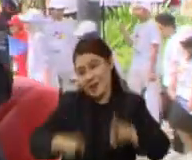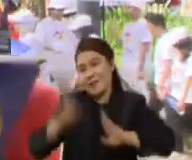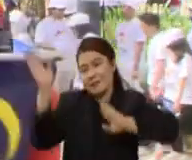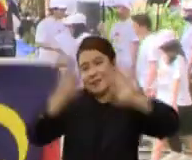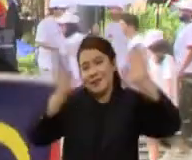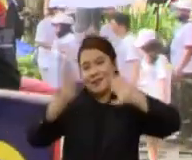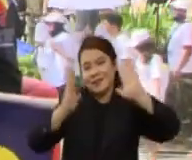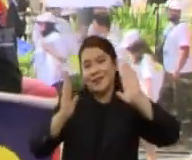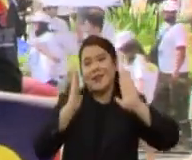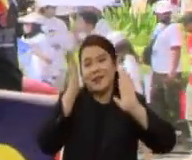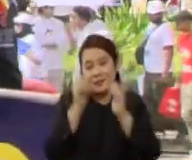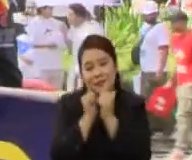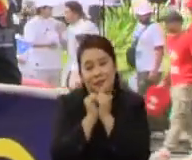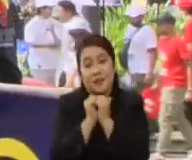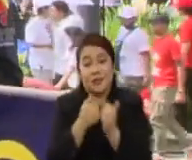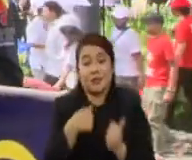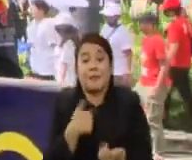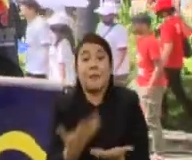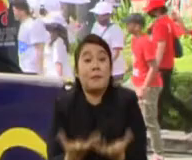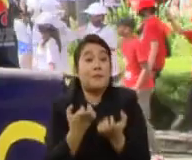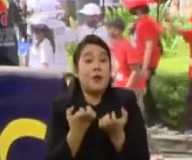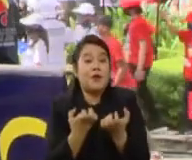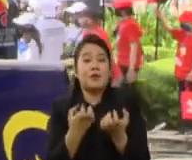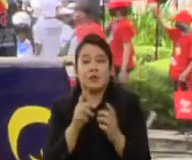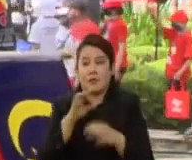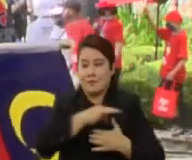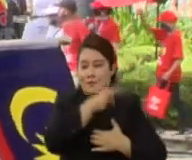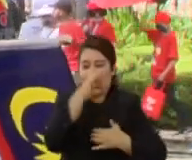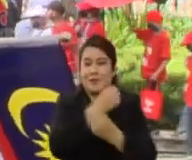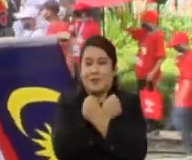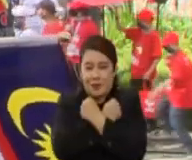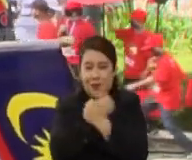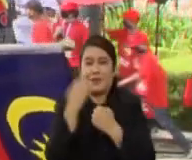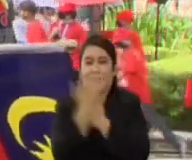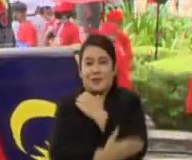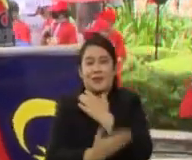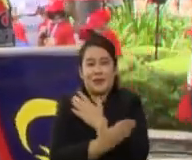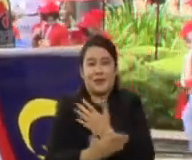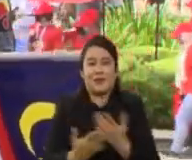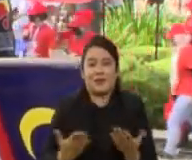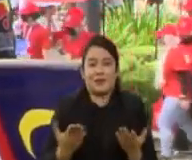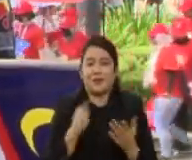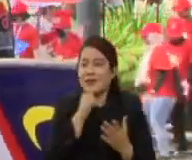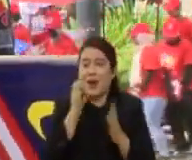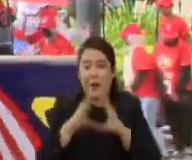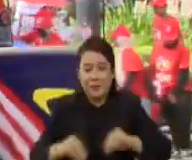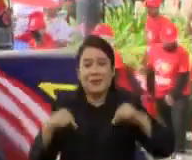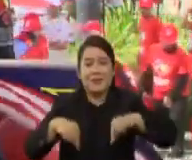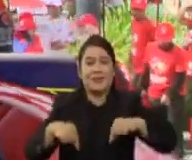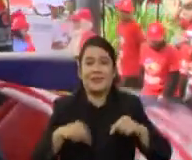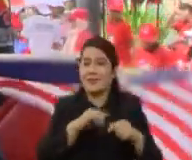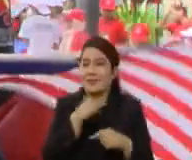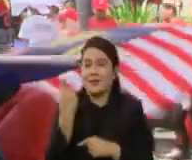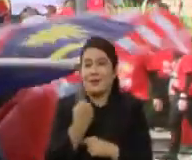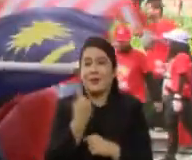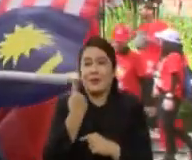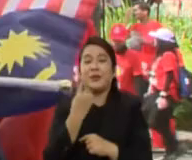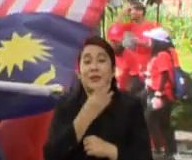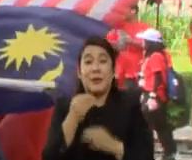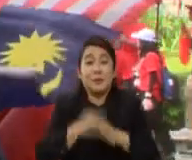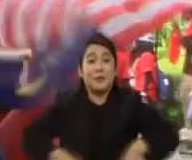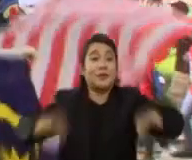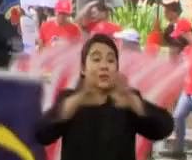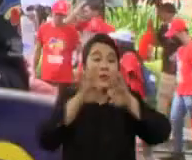menyelimuti diri anda. Dan kita tidak mahu semangat cintakan negara itu berakhir di sini. Sebaliknya, disemarakkan setiap masa. Betul, yang penting adalah untuk